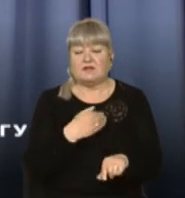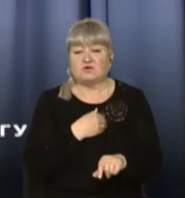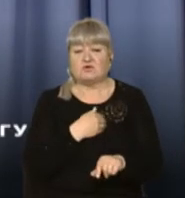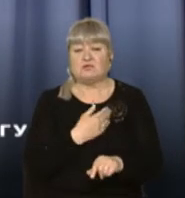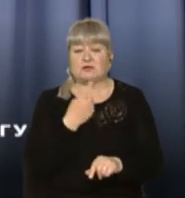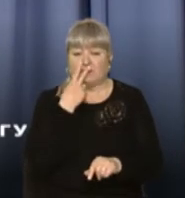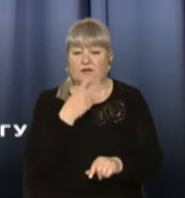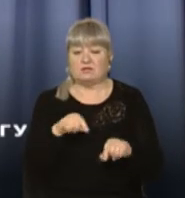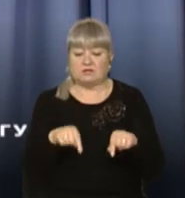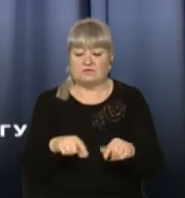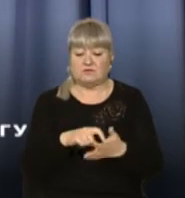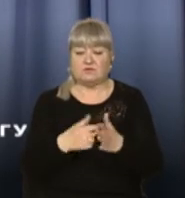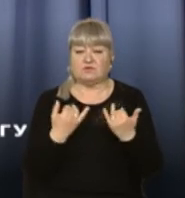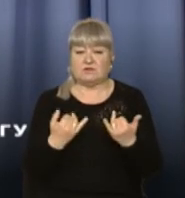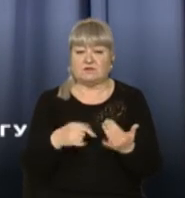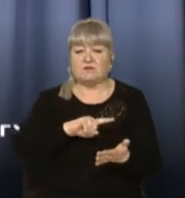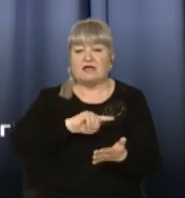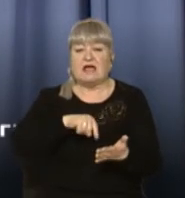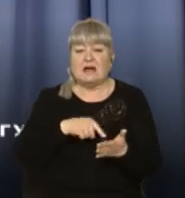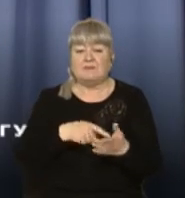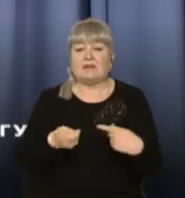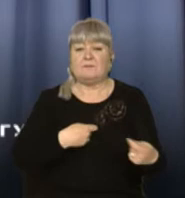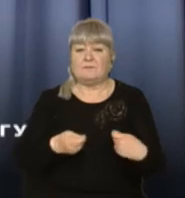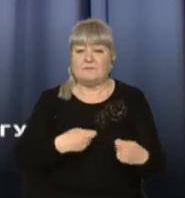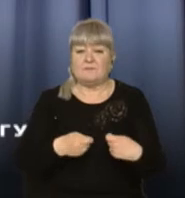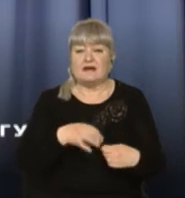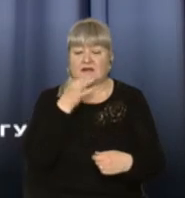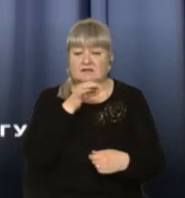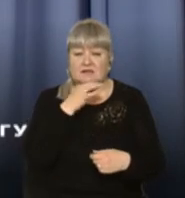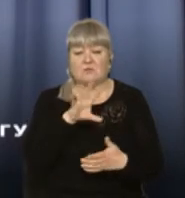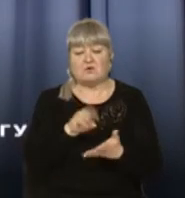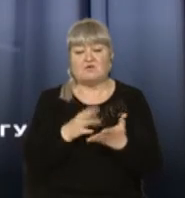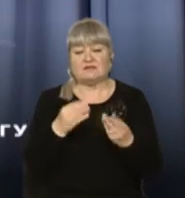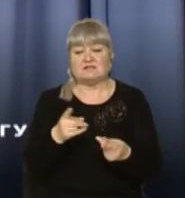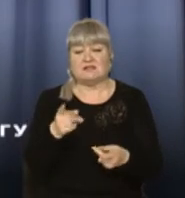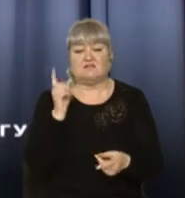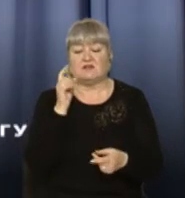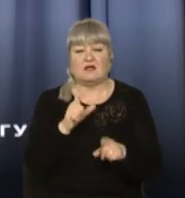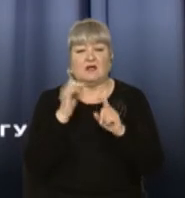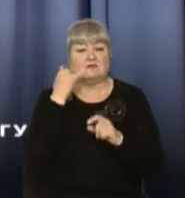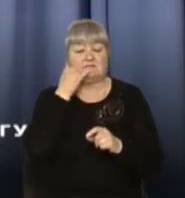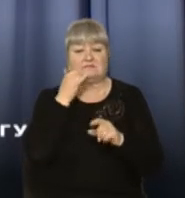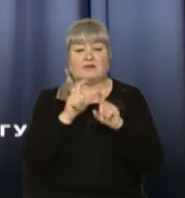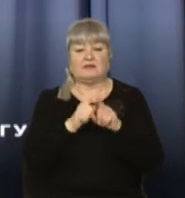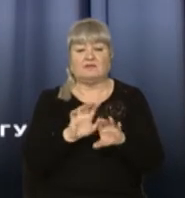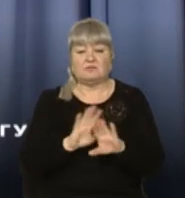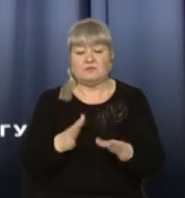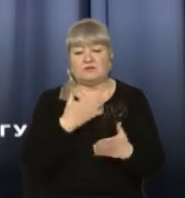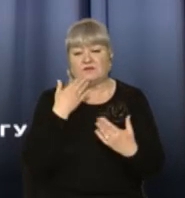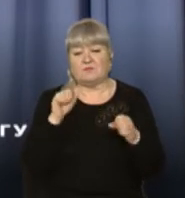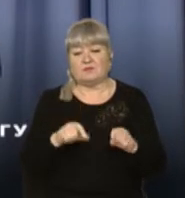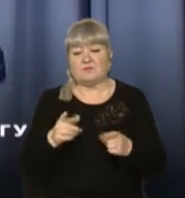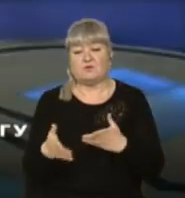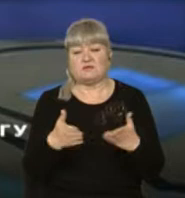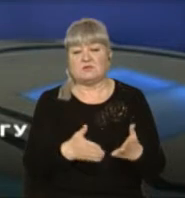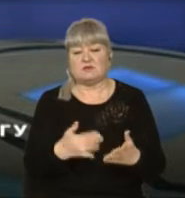бачити сьогодні мера міста Самбора, пана Юрія Гамара. Проте весь день він не брав від нас слухавки, тому не мали змоги його запросити до нас на